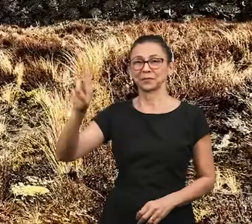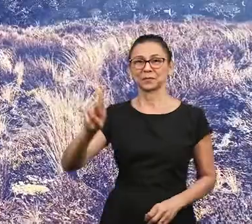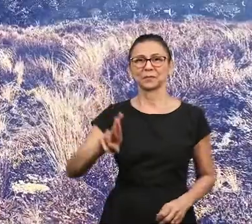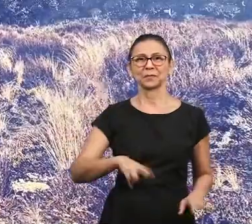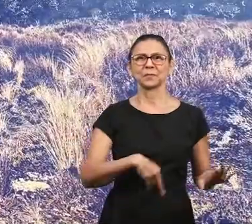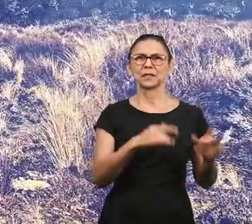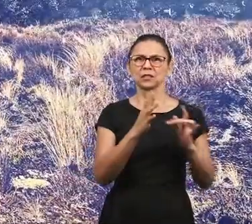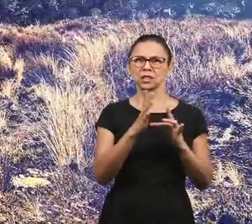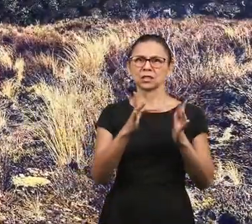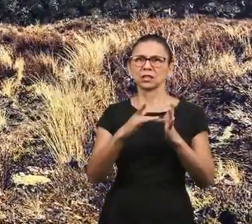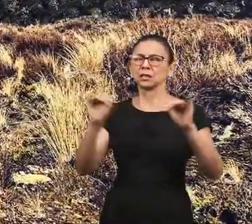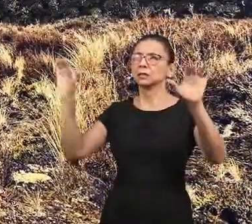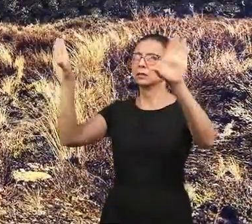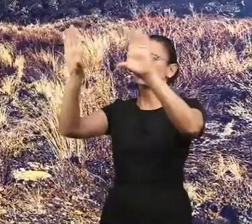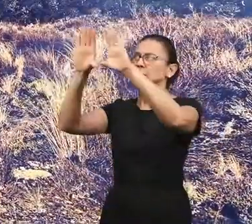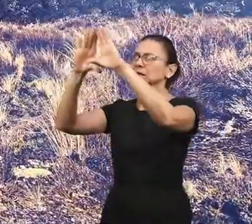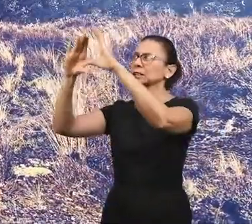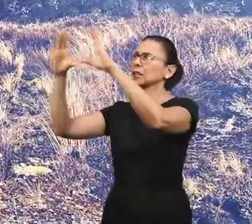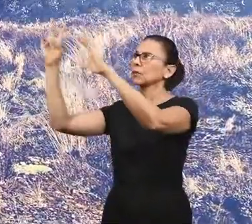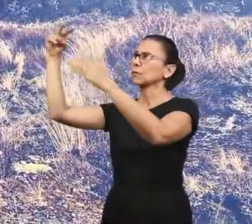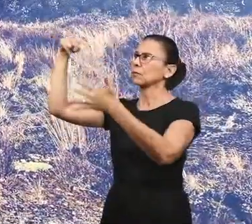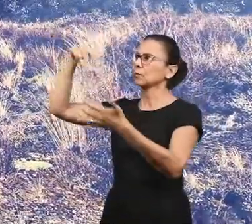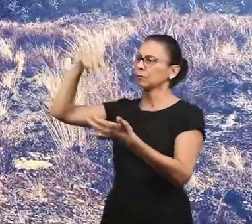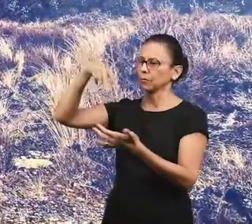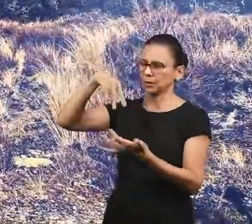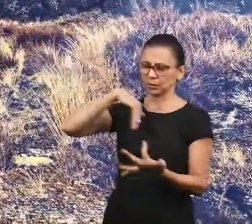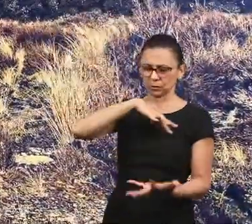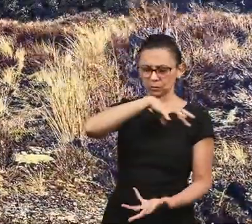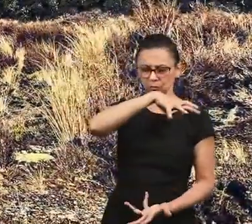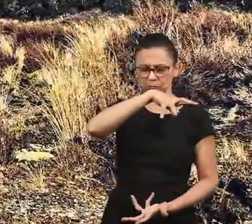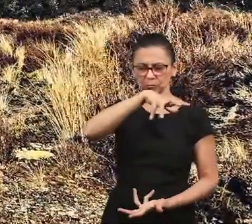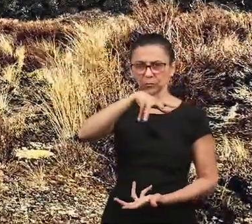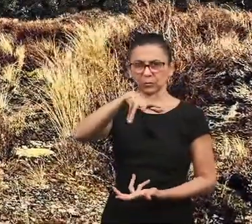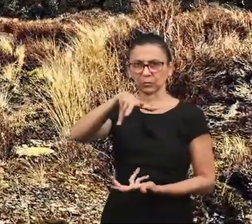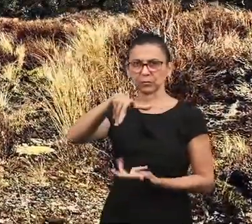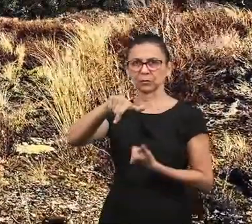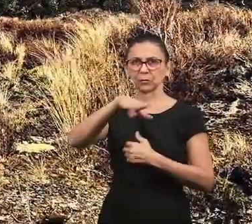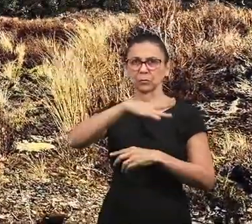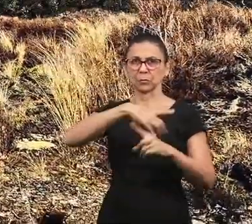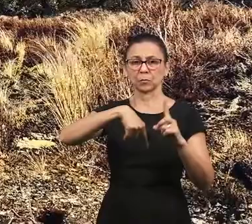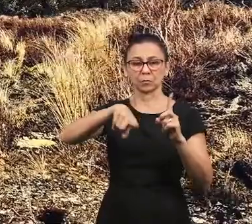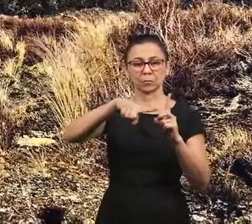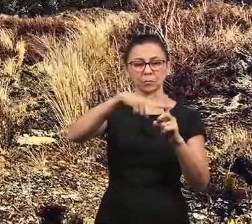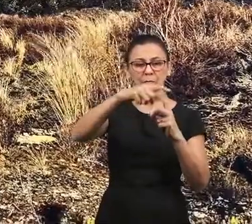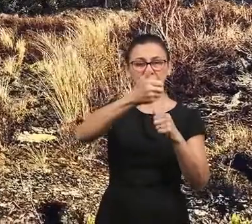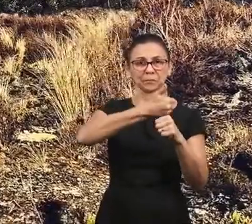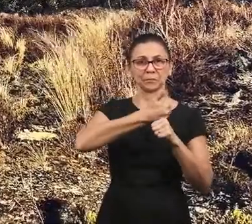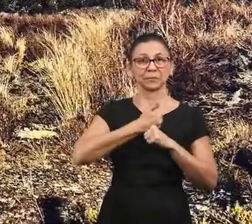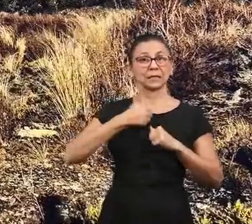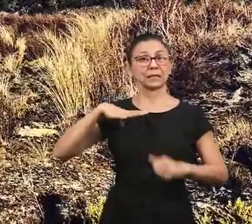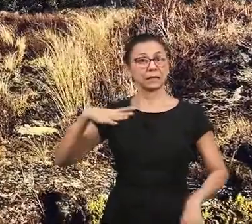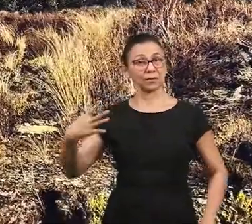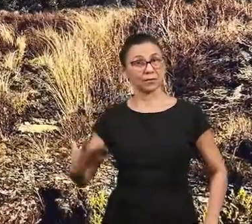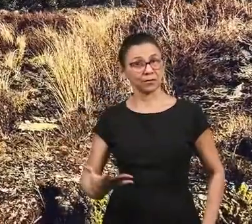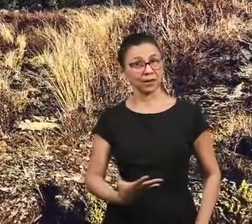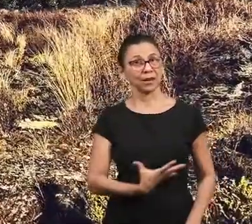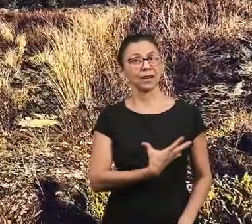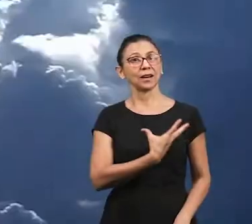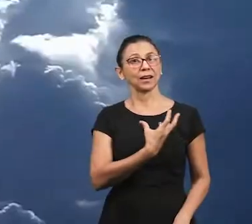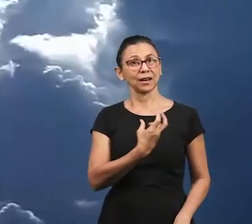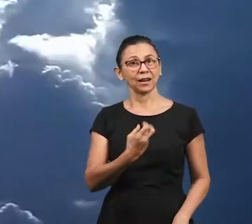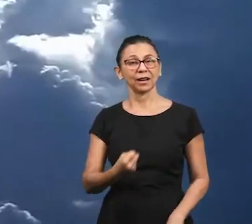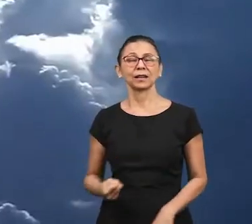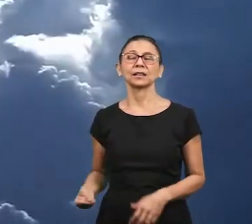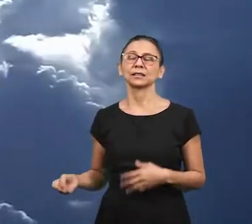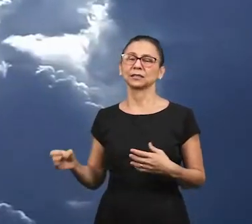Иисус сошел из своей славы, чтобы даровать нам спасение. Нет